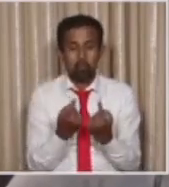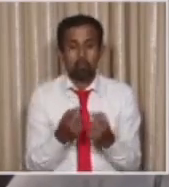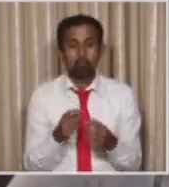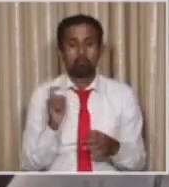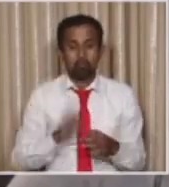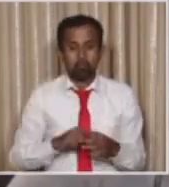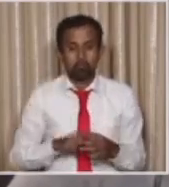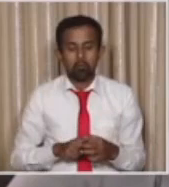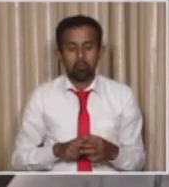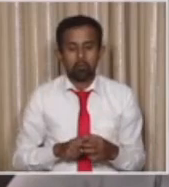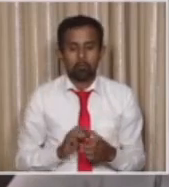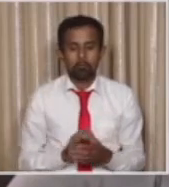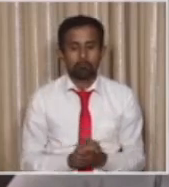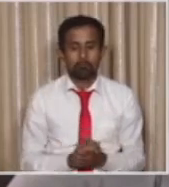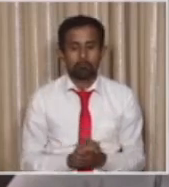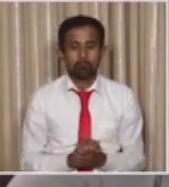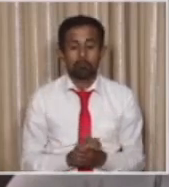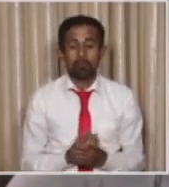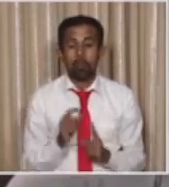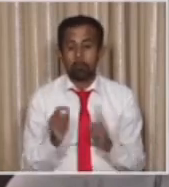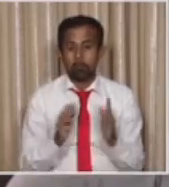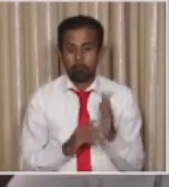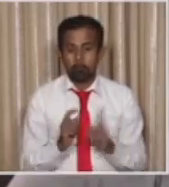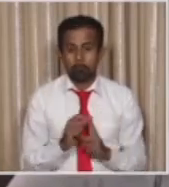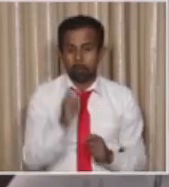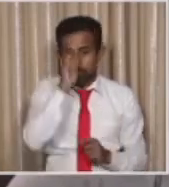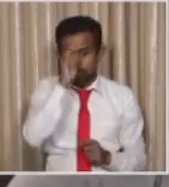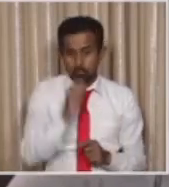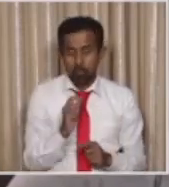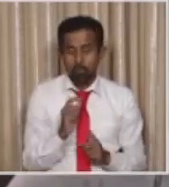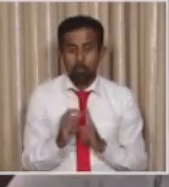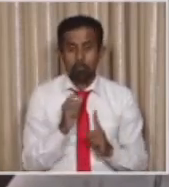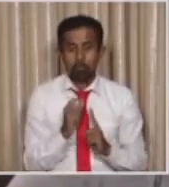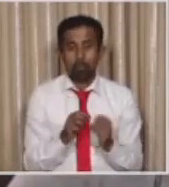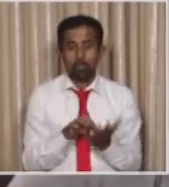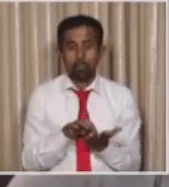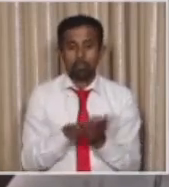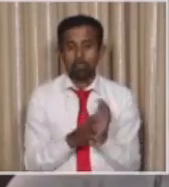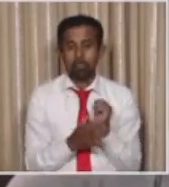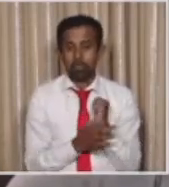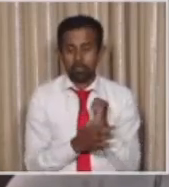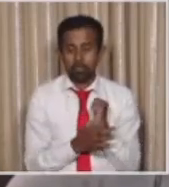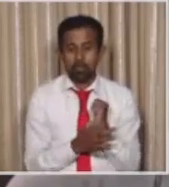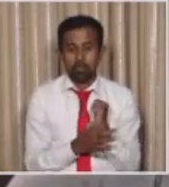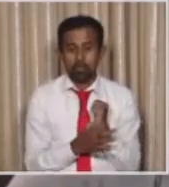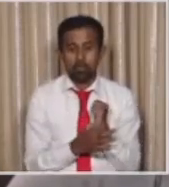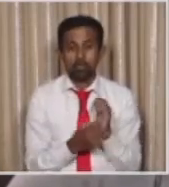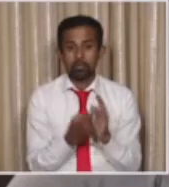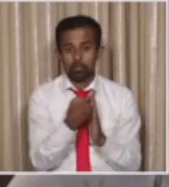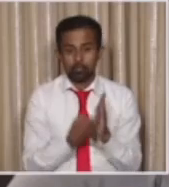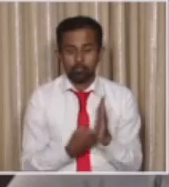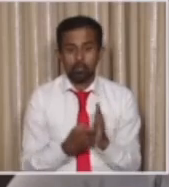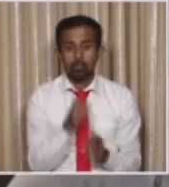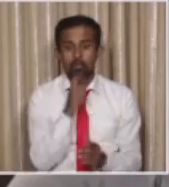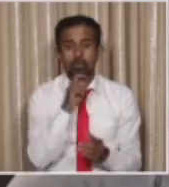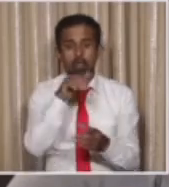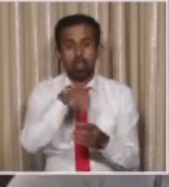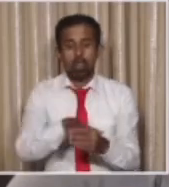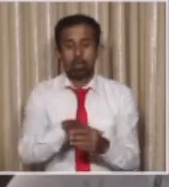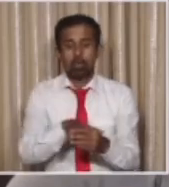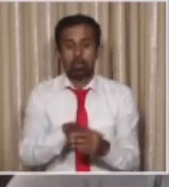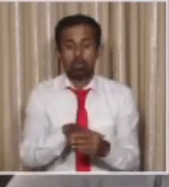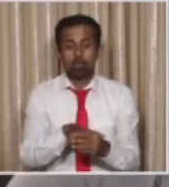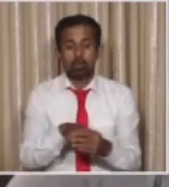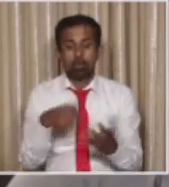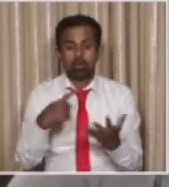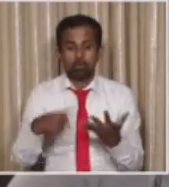कारणयक् गरु मूलासनारूढ़ मंत्रितुमनि अपे पार्लिमेंटु स्थावर नियोग यटते अधिकरणे इदिरिये विनिश्चयट बाजने उनु